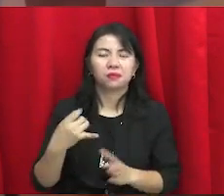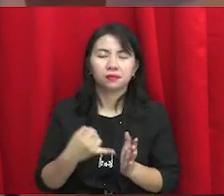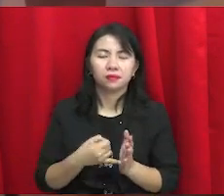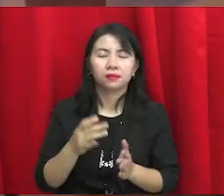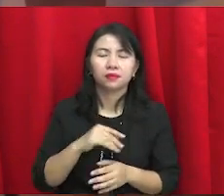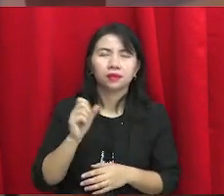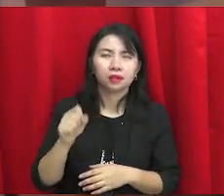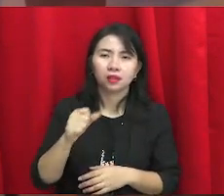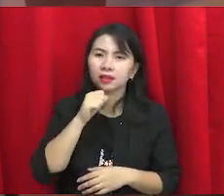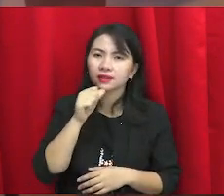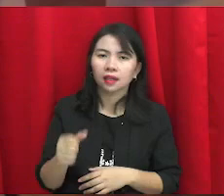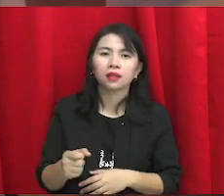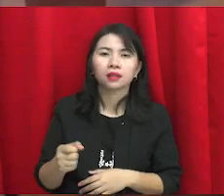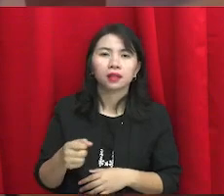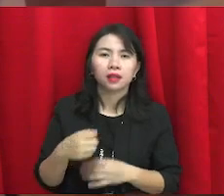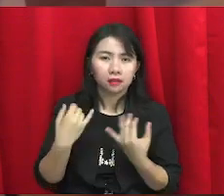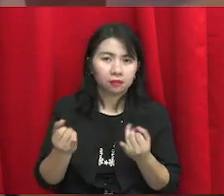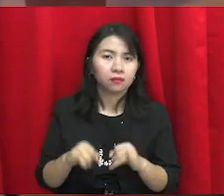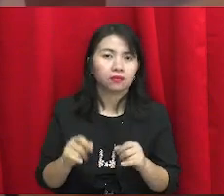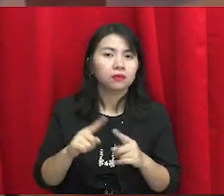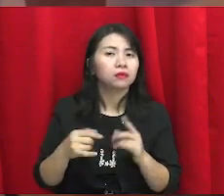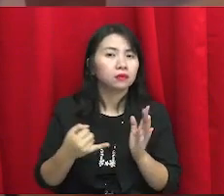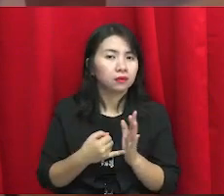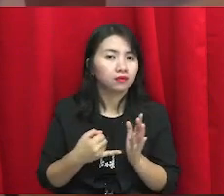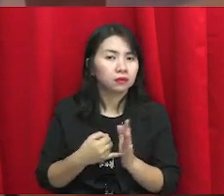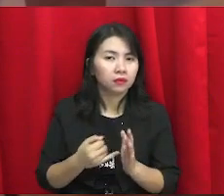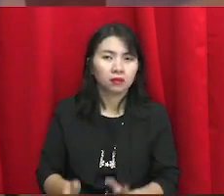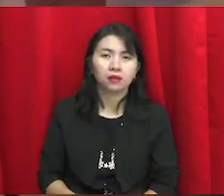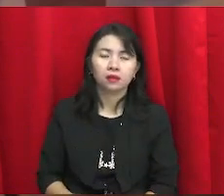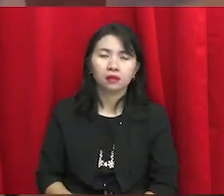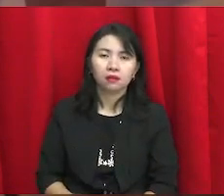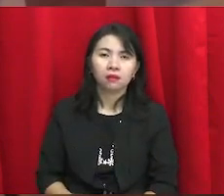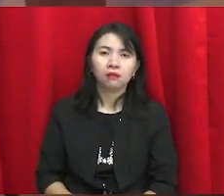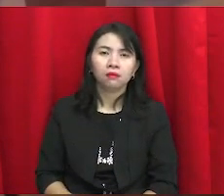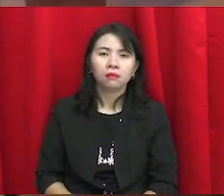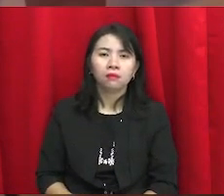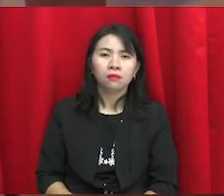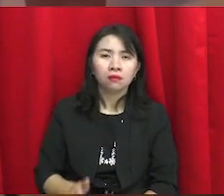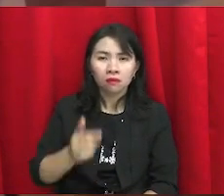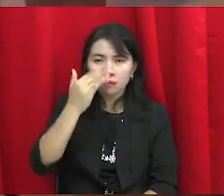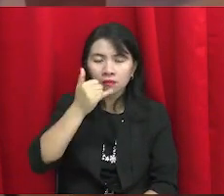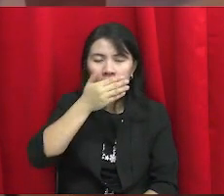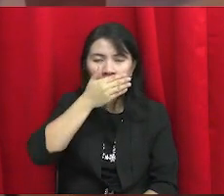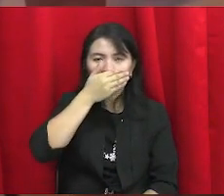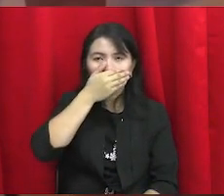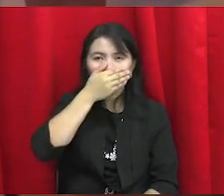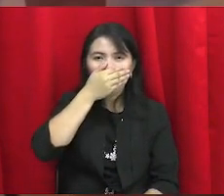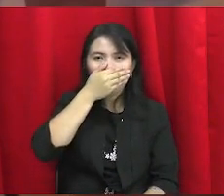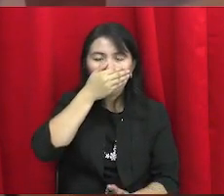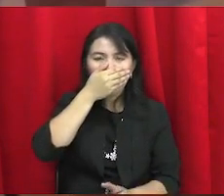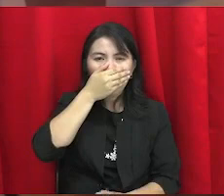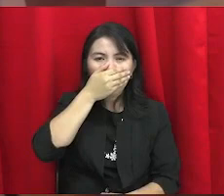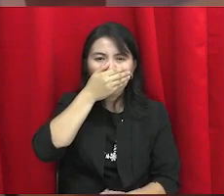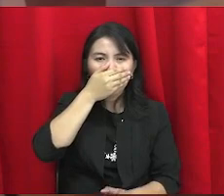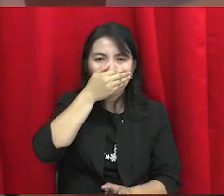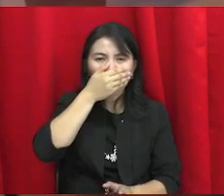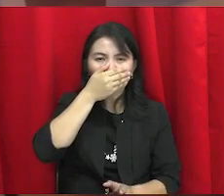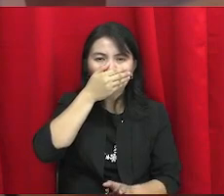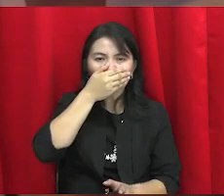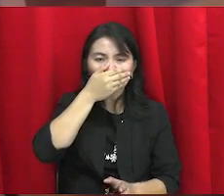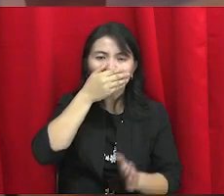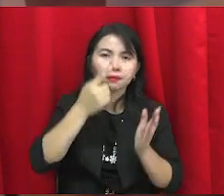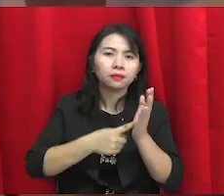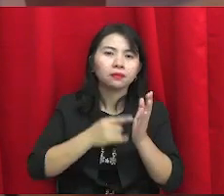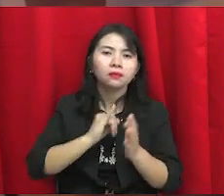ng napakaraming Kristiyano. That's right. Kasi nga, ang kinikiit nila, ito ang gusto kong mangyari, na yung will